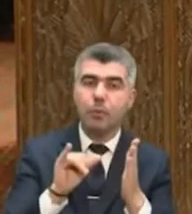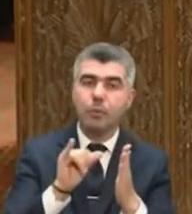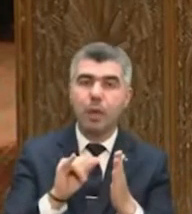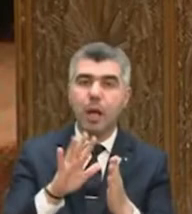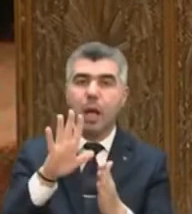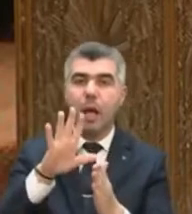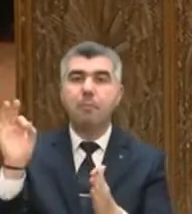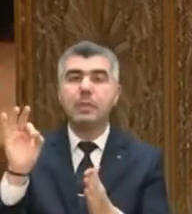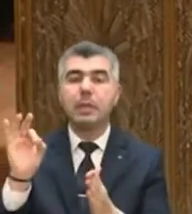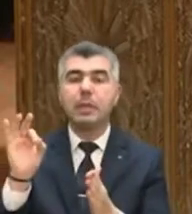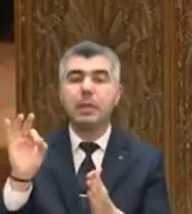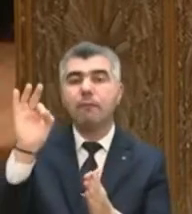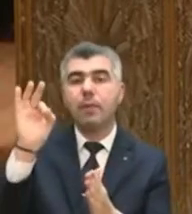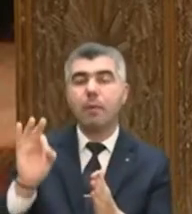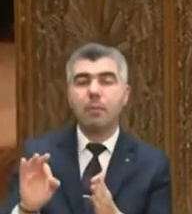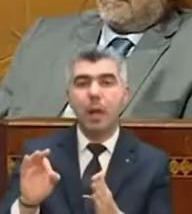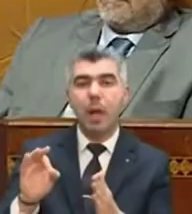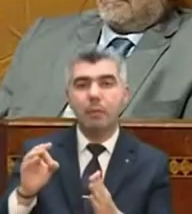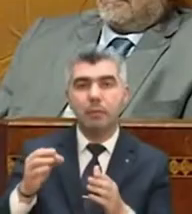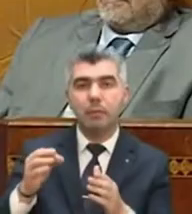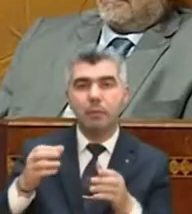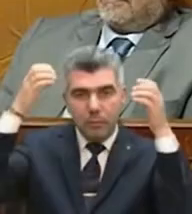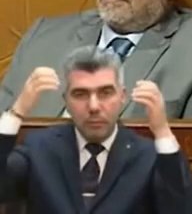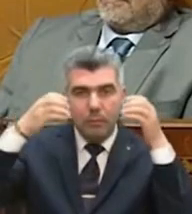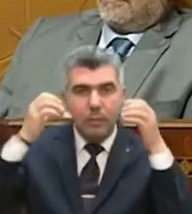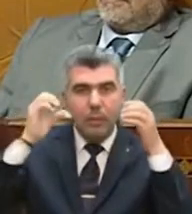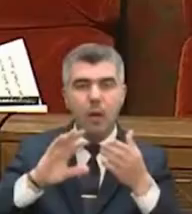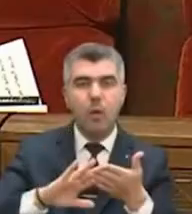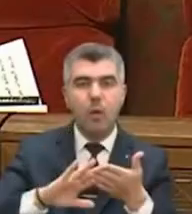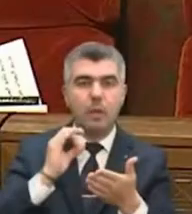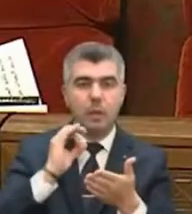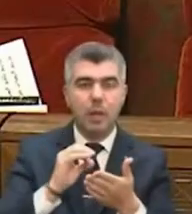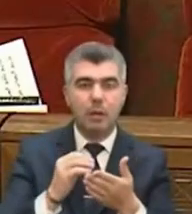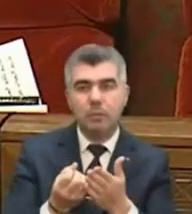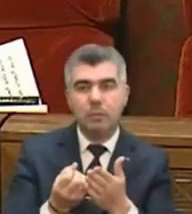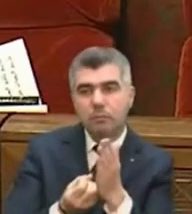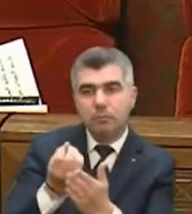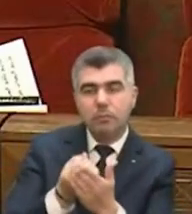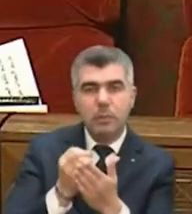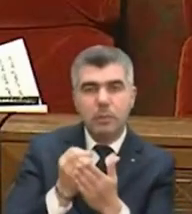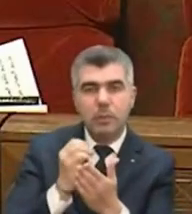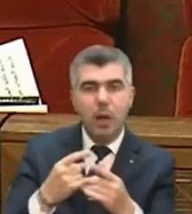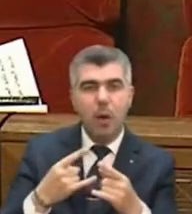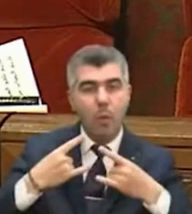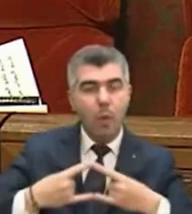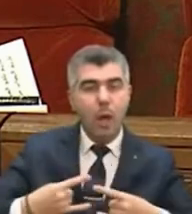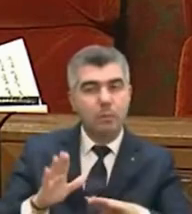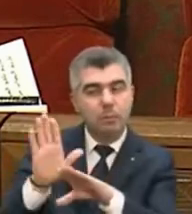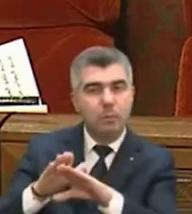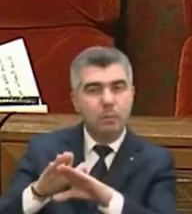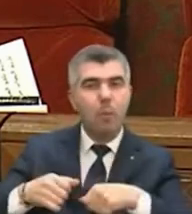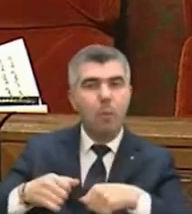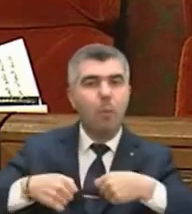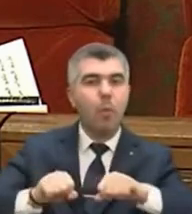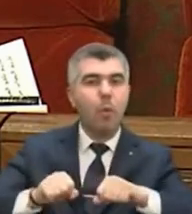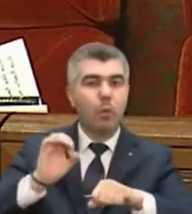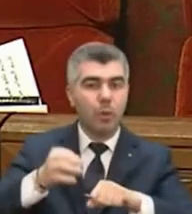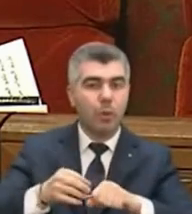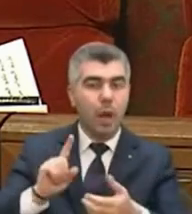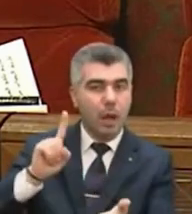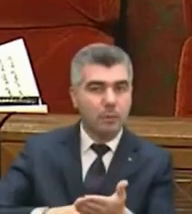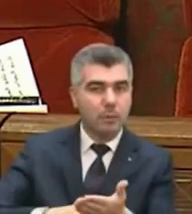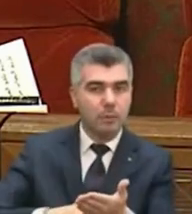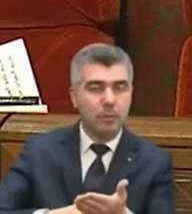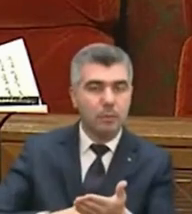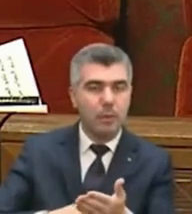50,000 خوذة وقائية، تنفيذ مخطط تواصلي تحسيسي وتوعوي لمستعملي الدراجات النارية، وكذلك